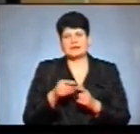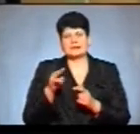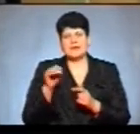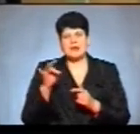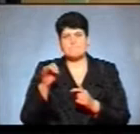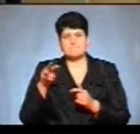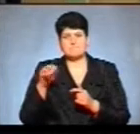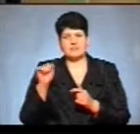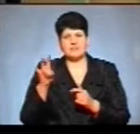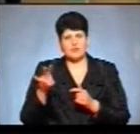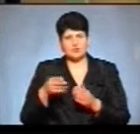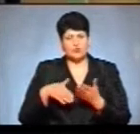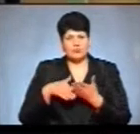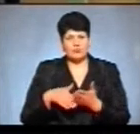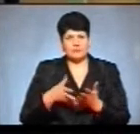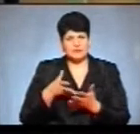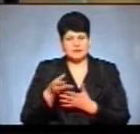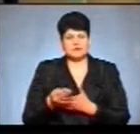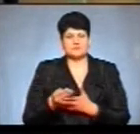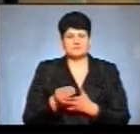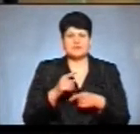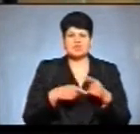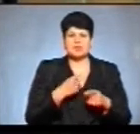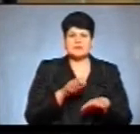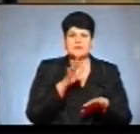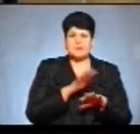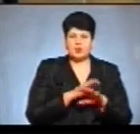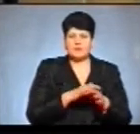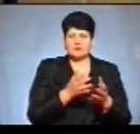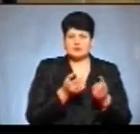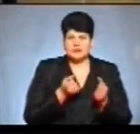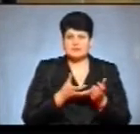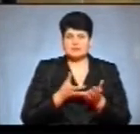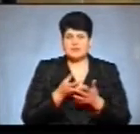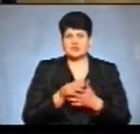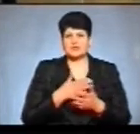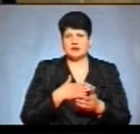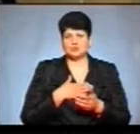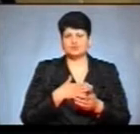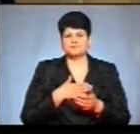допомагають сьогодні двоє працівників, через банкомат отримувати чи сплачувати через нашу